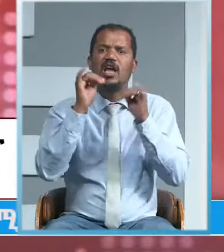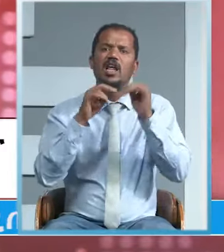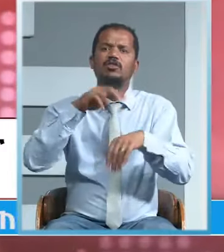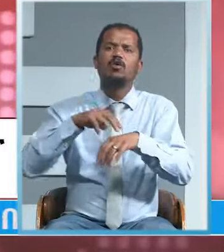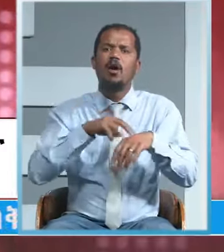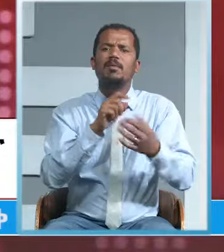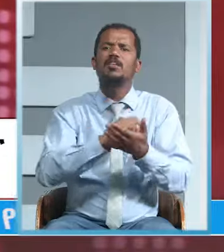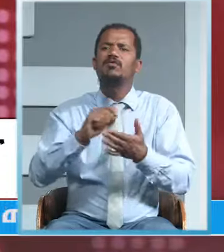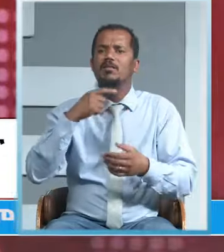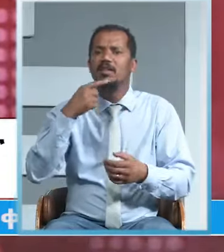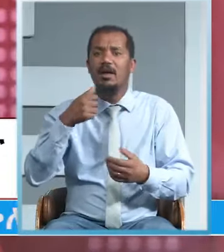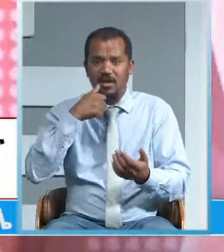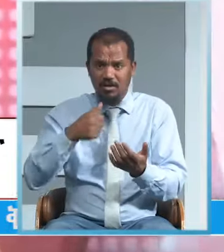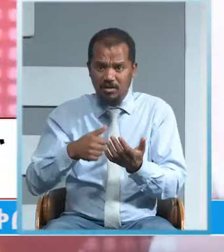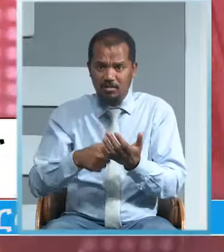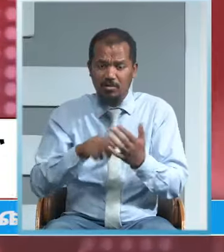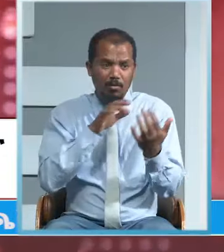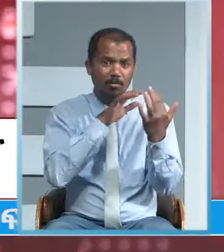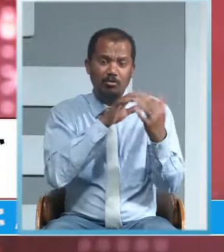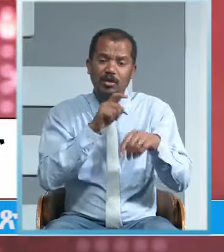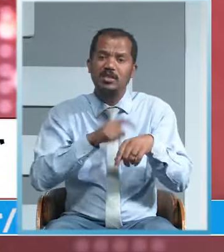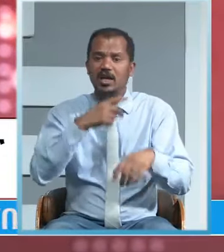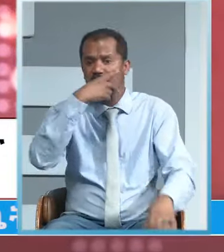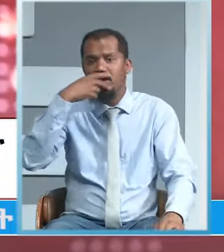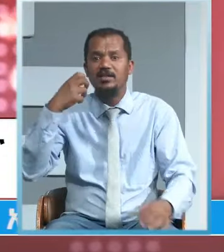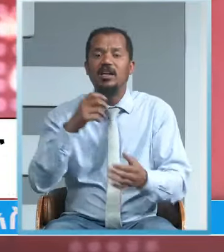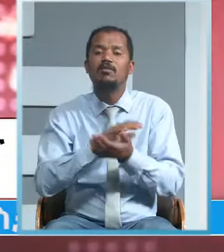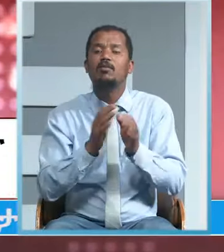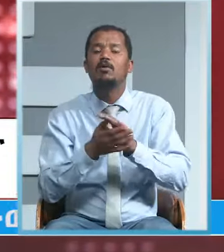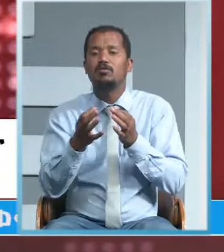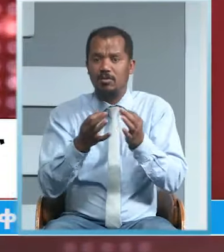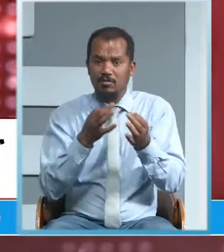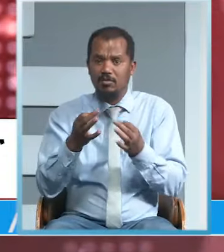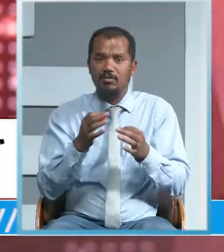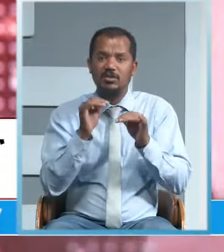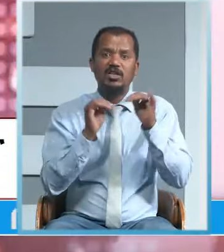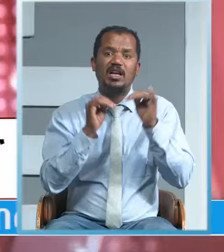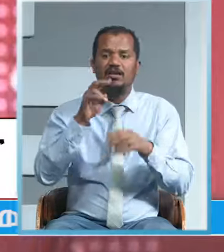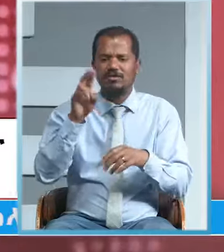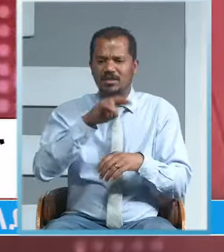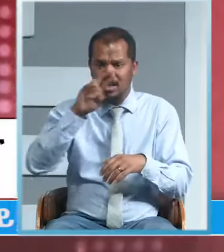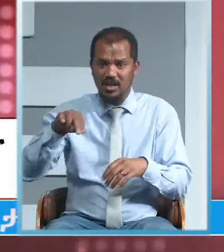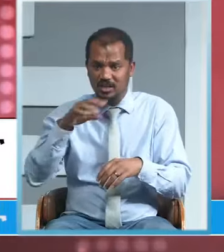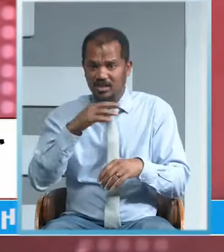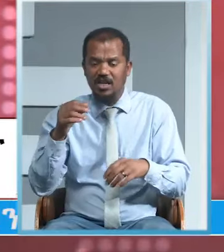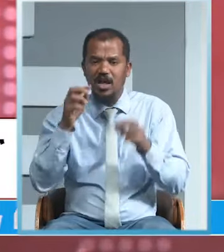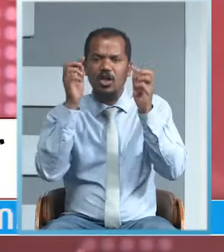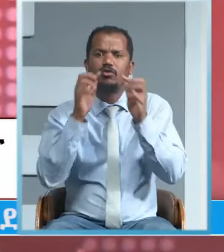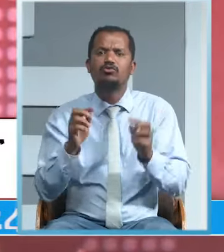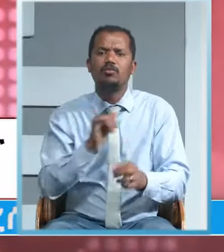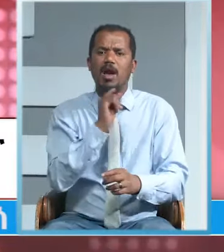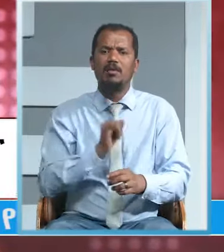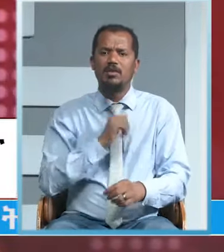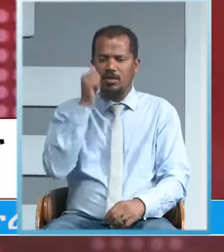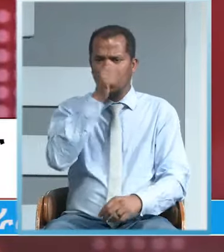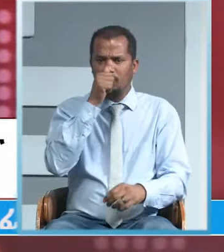ተጽፏል በተባለ ደብዳቤ በጦርነት ወቅት የተዘረፈ መሆኑን በመግለጽ ጨረታው እንዲሰረዝና የቅርሱ ባለቤቶች